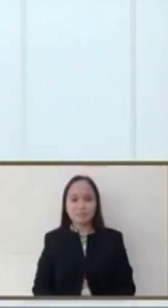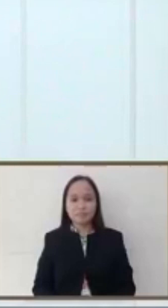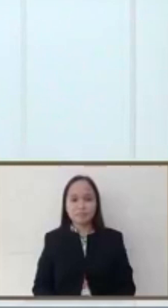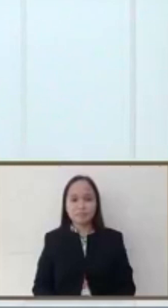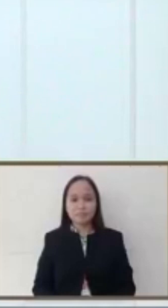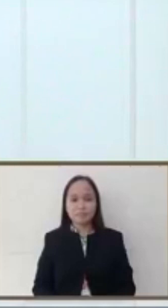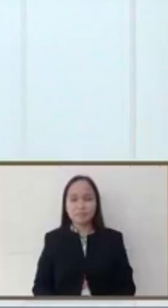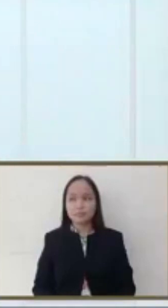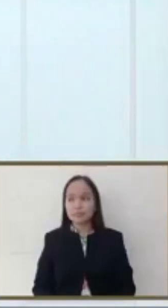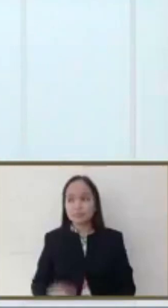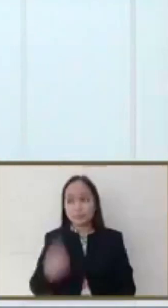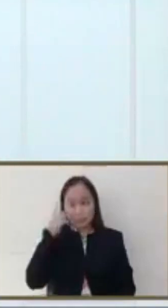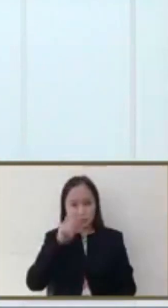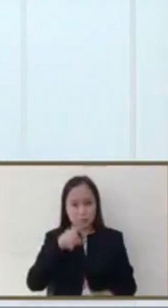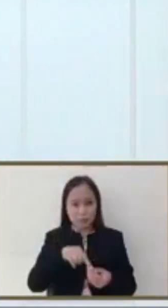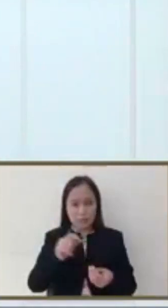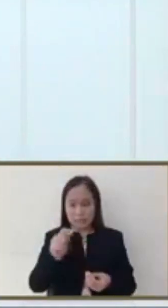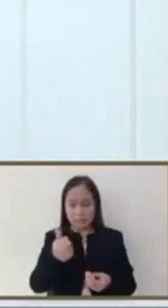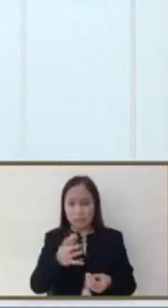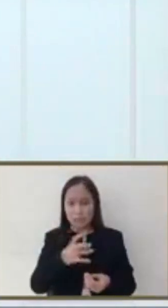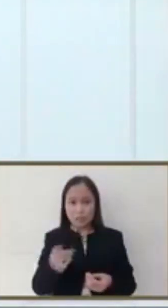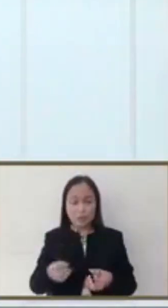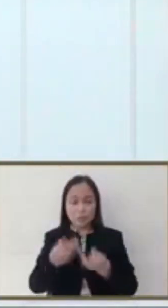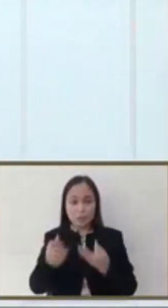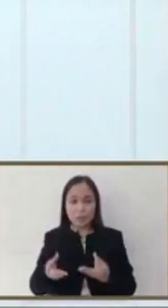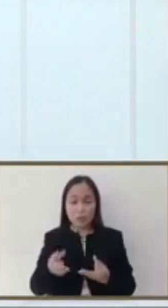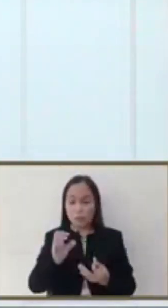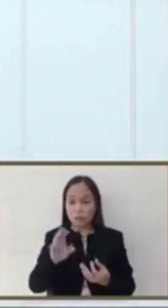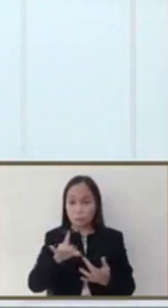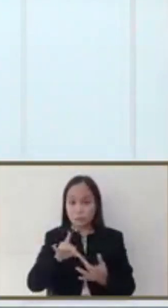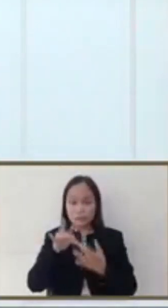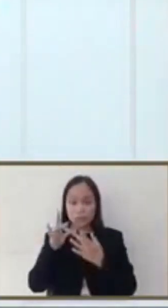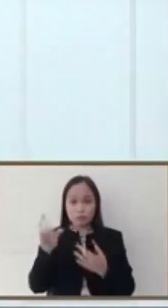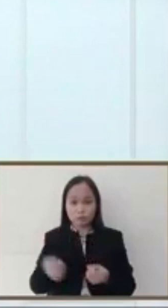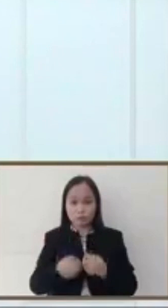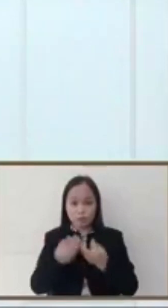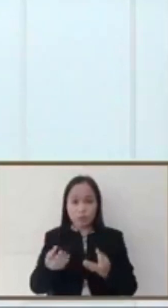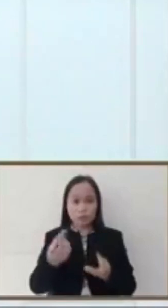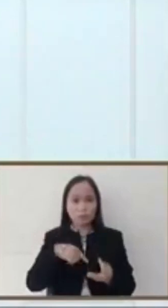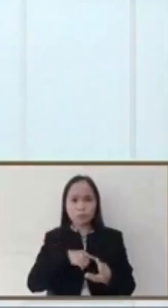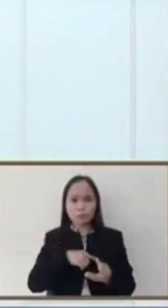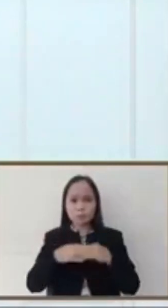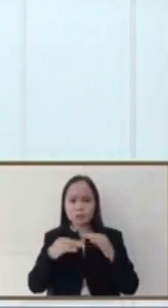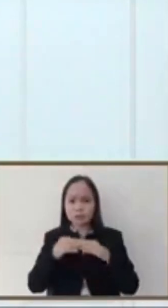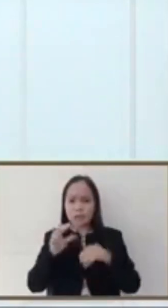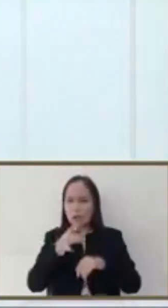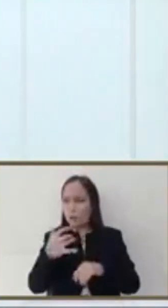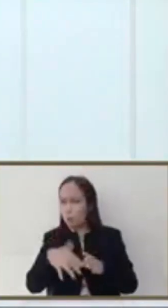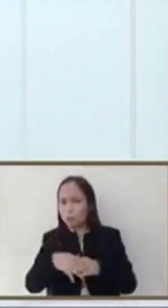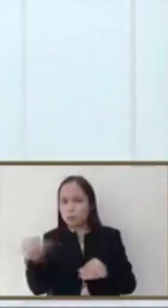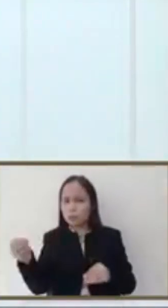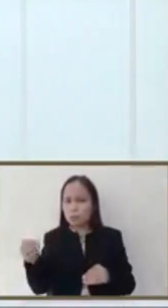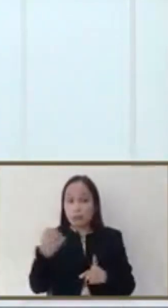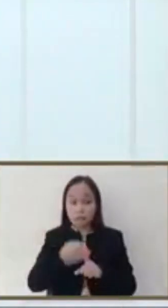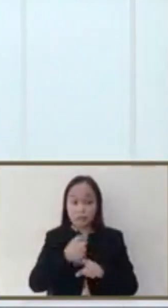Think about your tithes and offering. Your special offering. Yung mga binibuild po natin sa labas, mga kapatid.